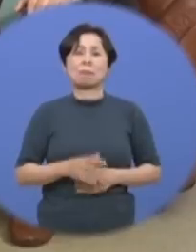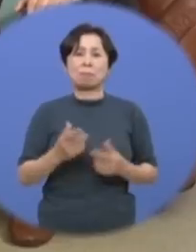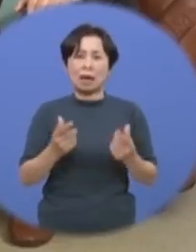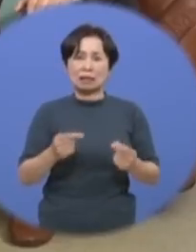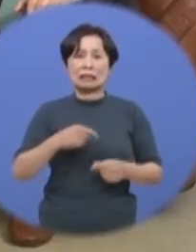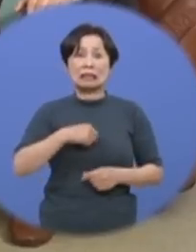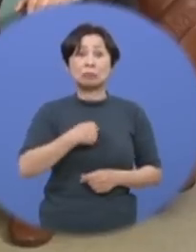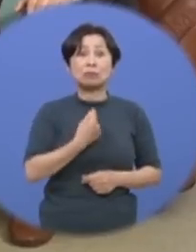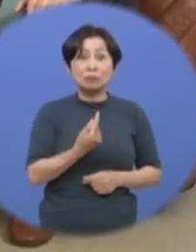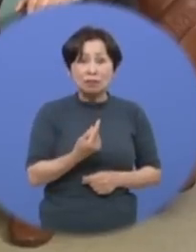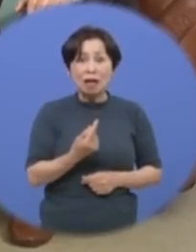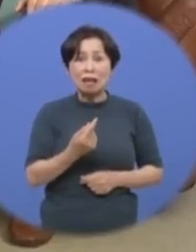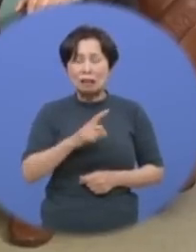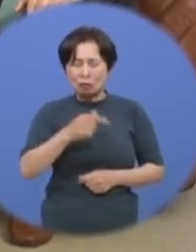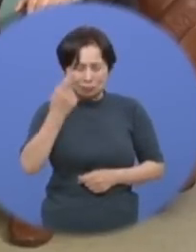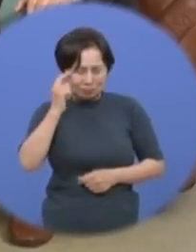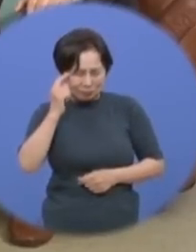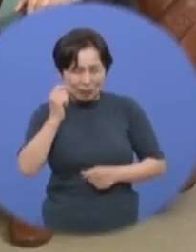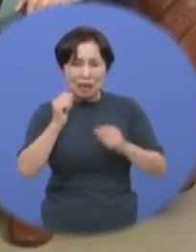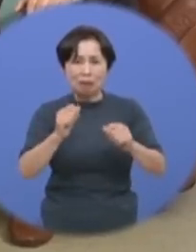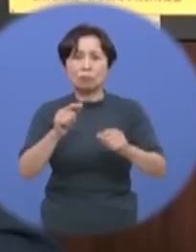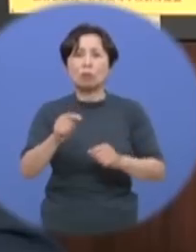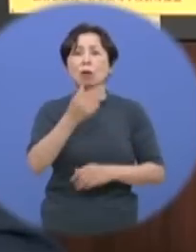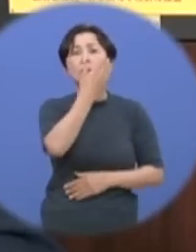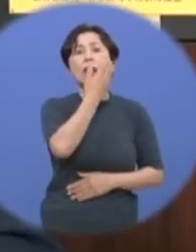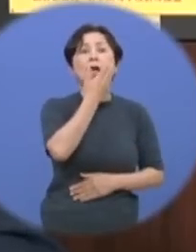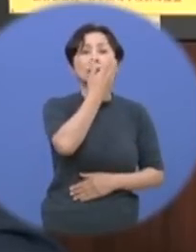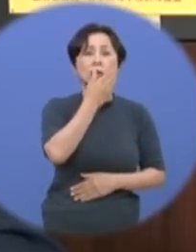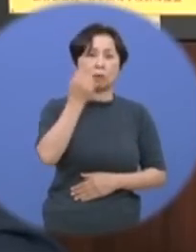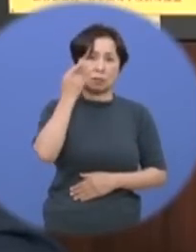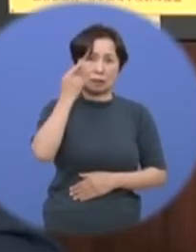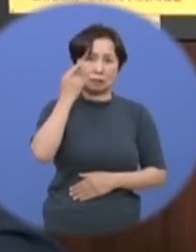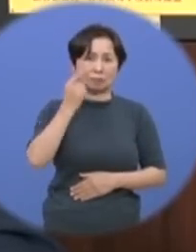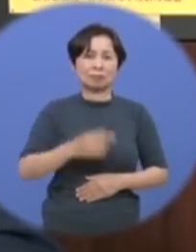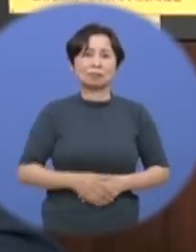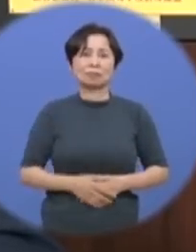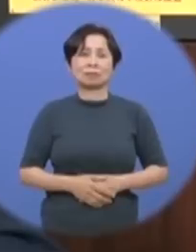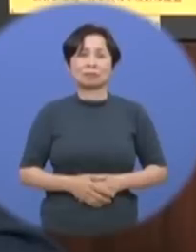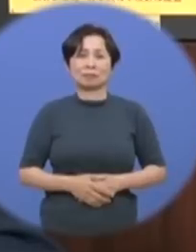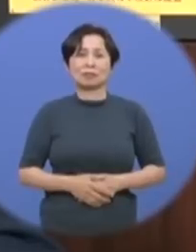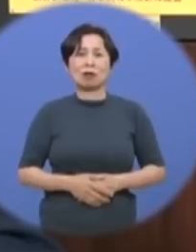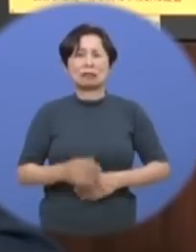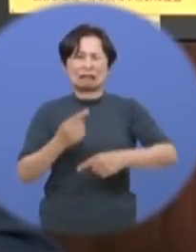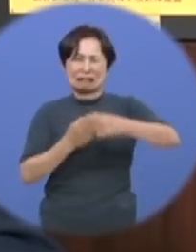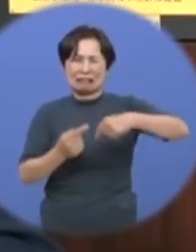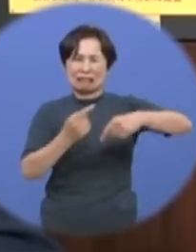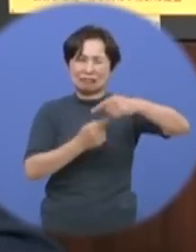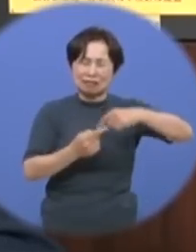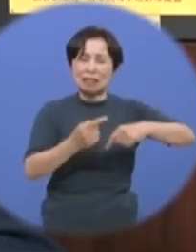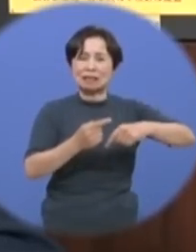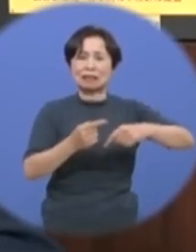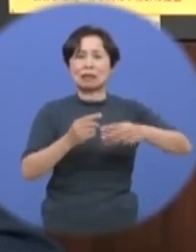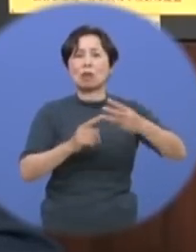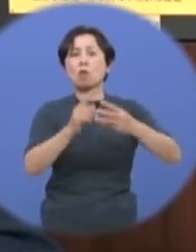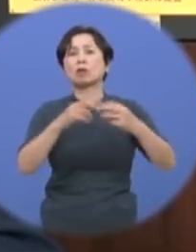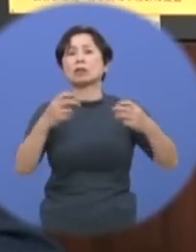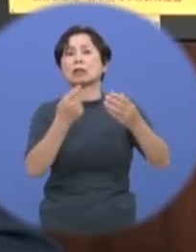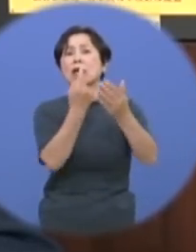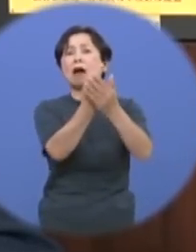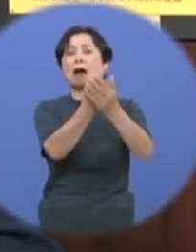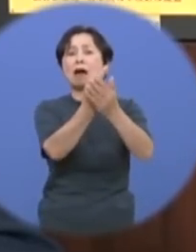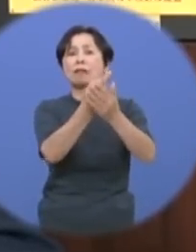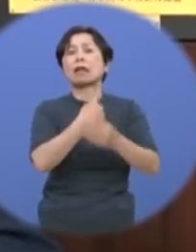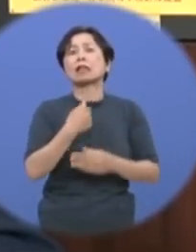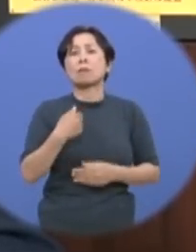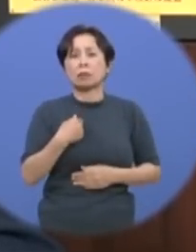こうやっていくというのは大事なことだと思うんですけどねやってます画質高に行使に出るんですね和歌山で38年